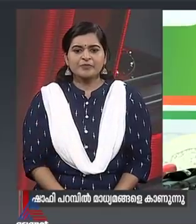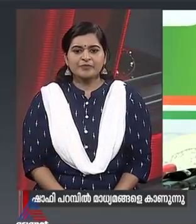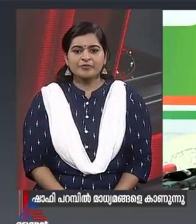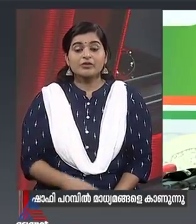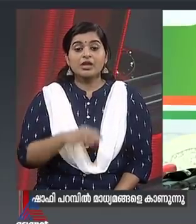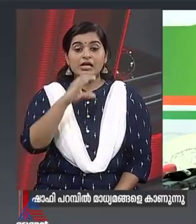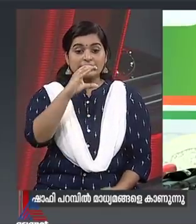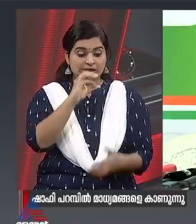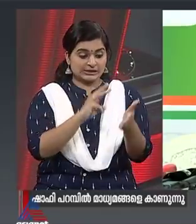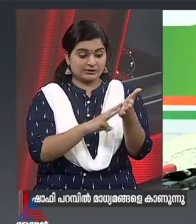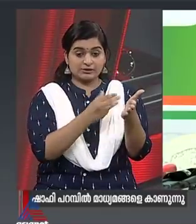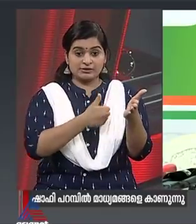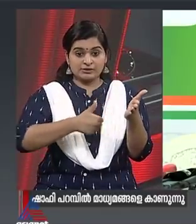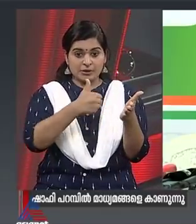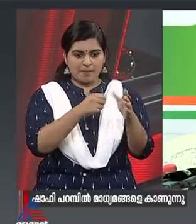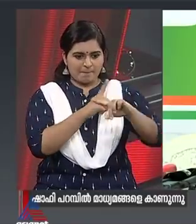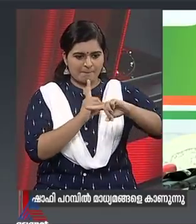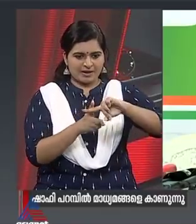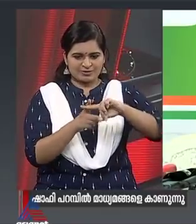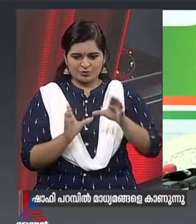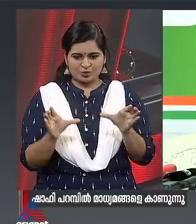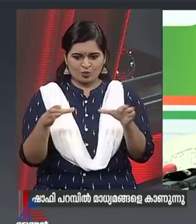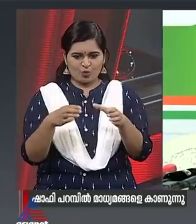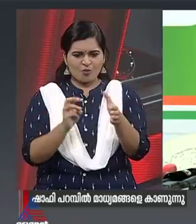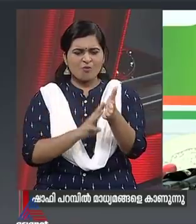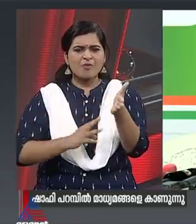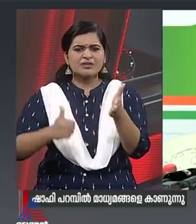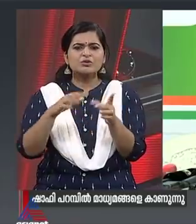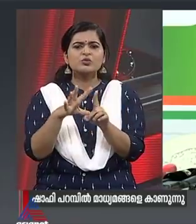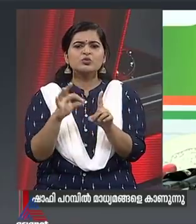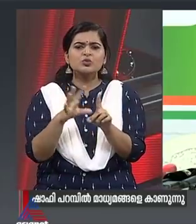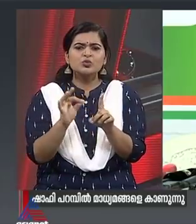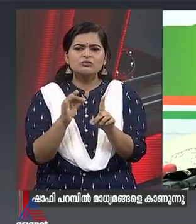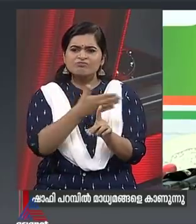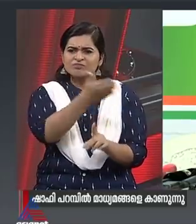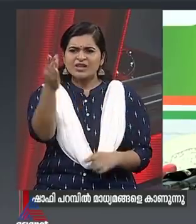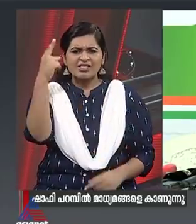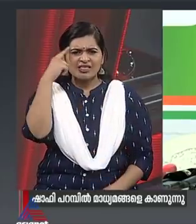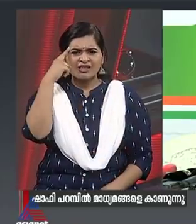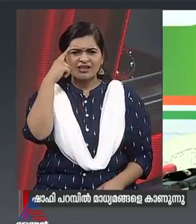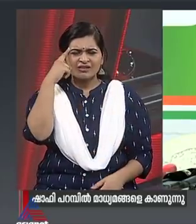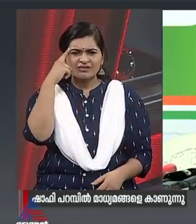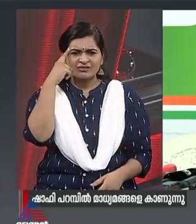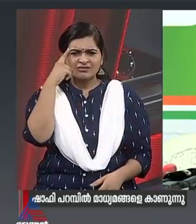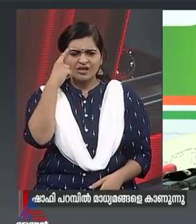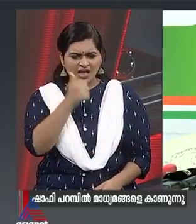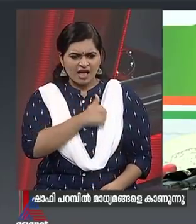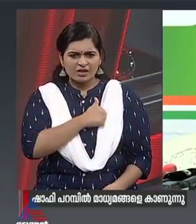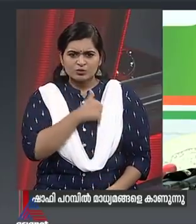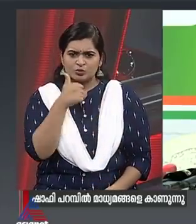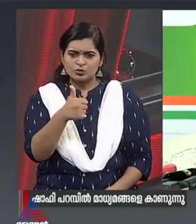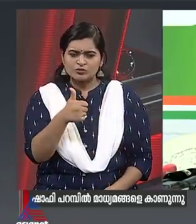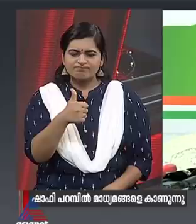മുഖ്യമന്ത്രിയും സംഘവും ചെയ്തു വച്ചിരിക്കുന്നത് ഒരു ജനാധിപത്യ സമരത്തെ നേരിടുന്നതിലെ ഏറ്റവും